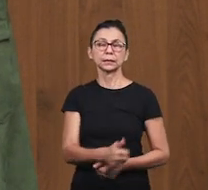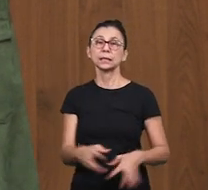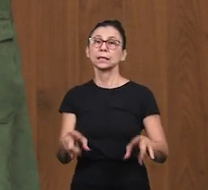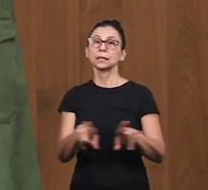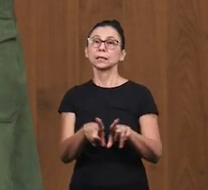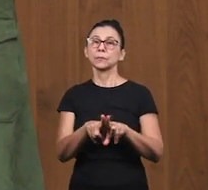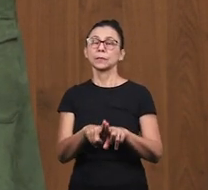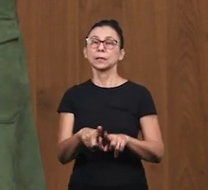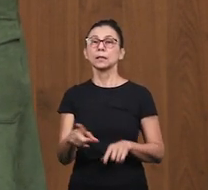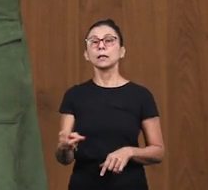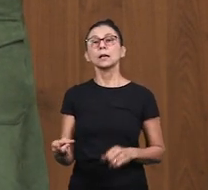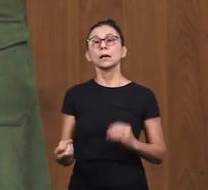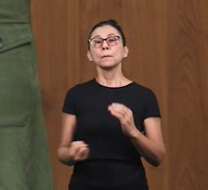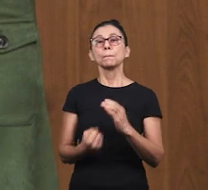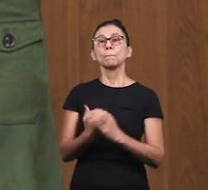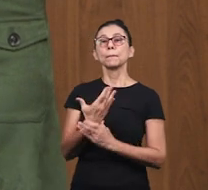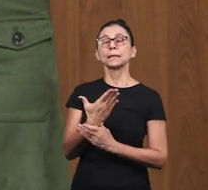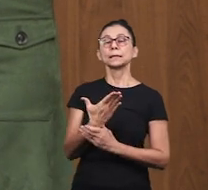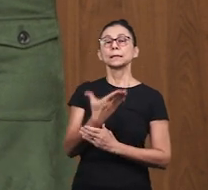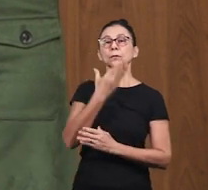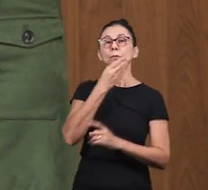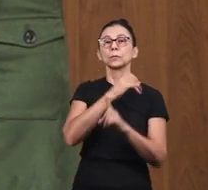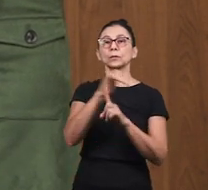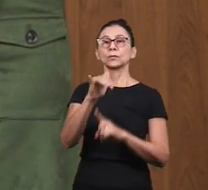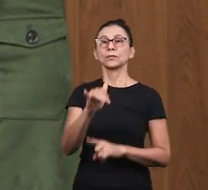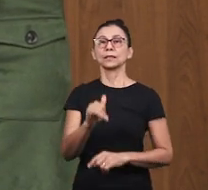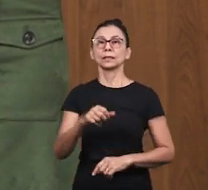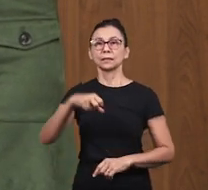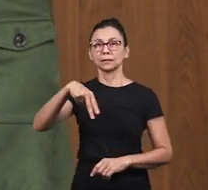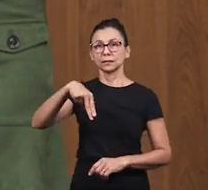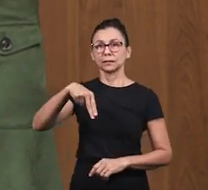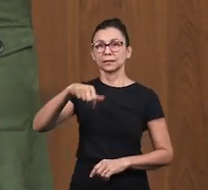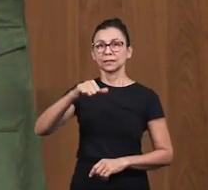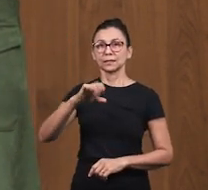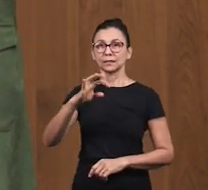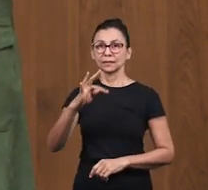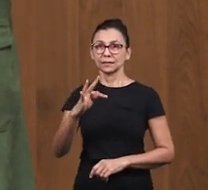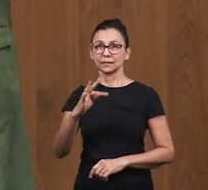arrive au même endroit, et David dit au